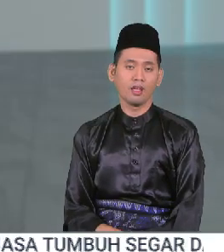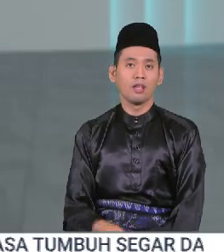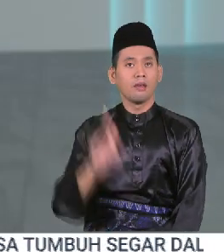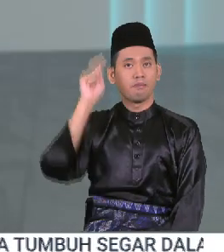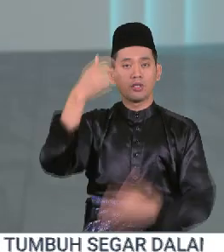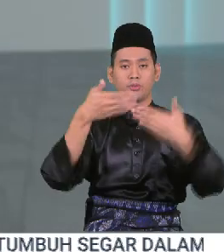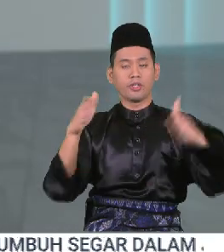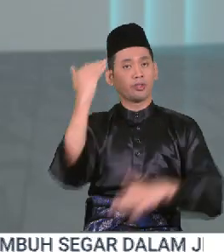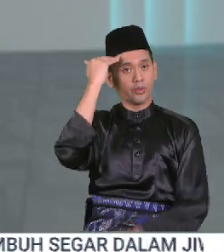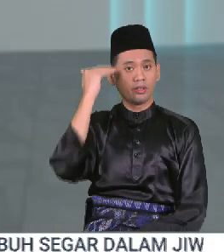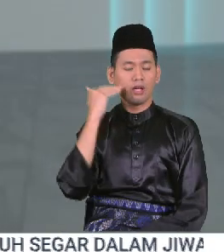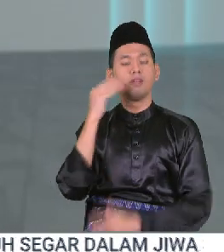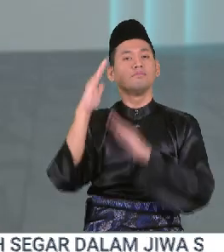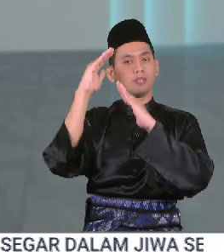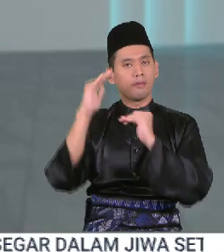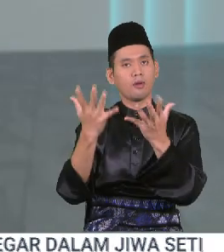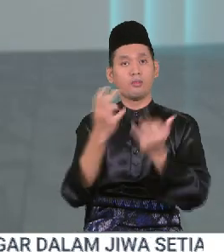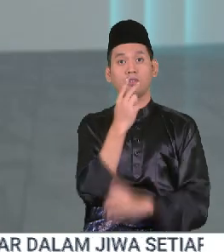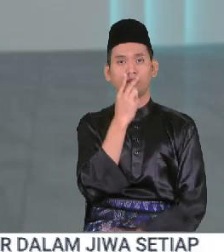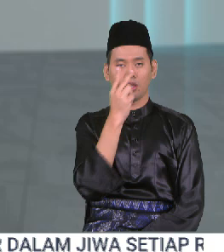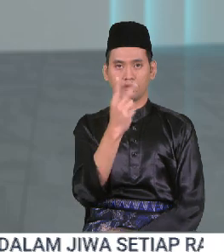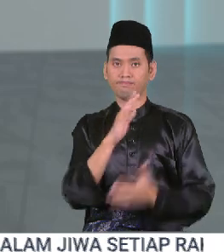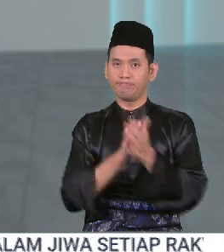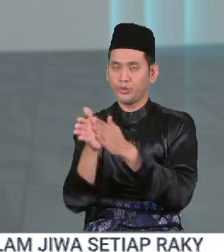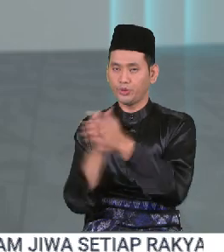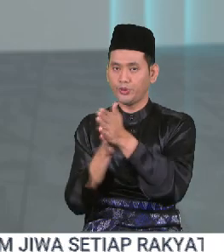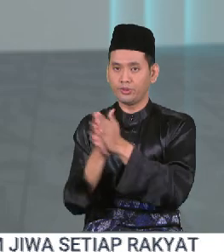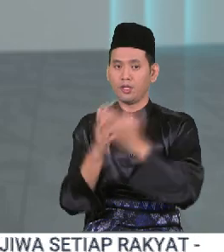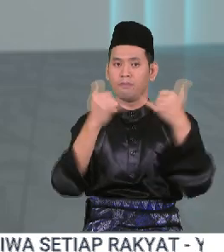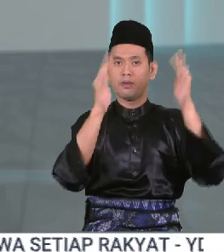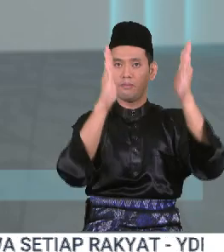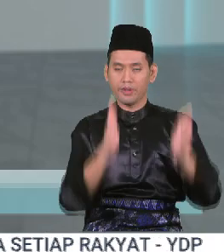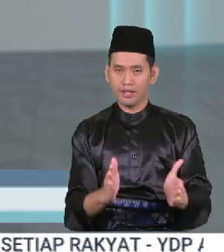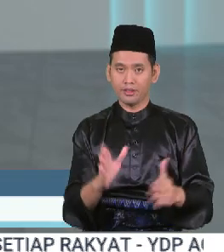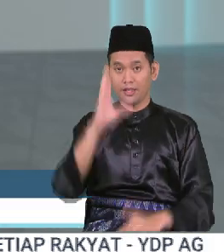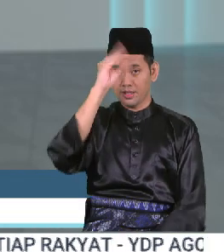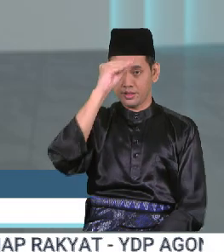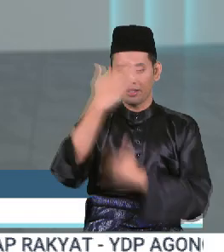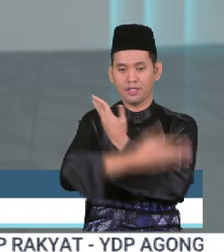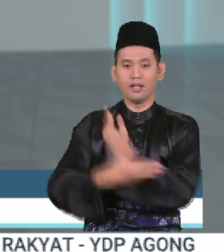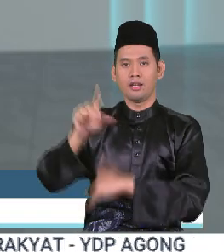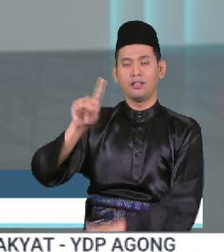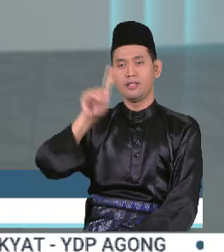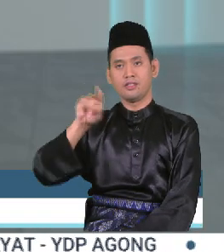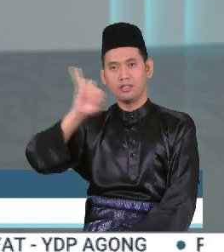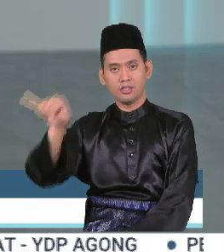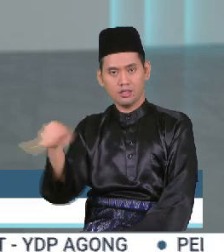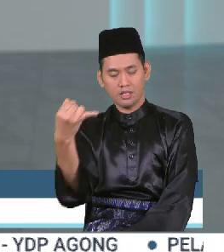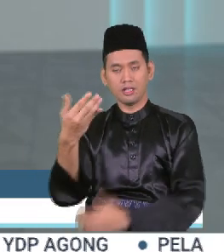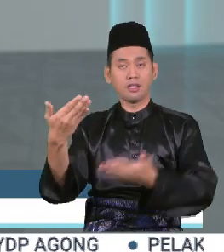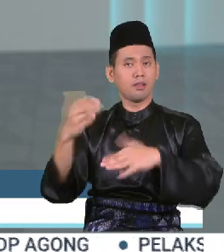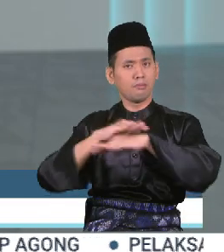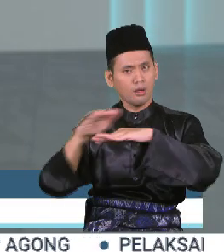Badminton terbuka Korea hasrat untuk melihat kebangkitan pemain perseorangan lelaki negara Lee Zija yang kini di bawah jurulatih baharu